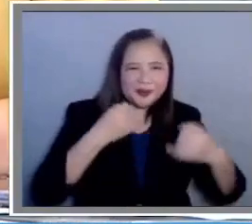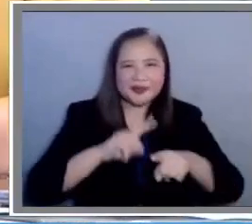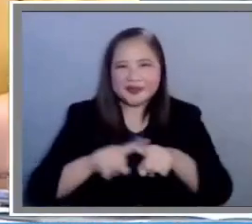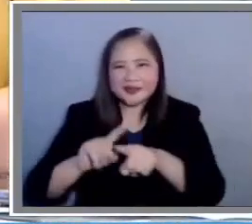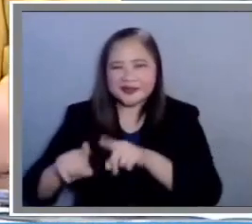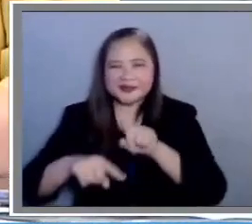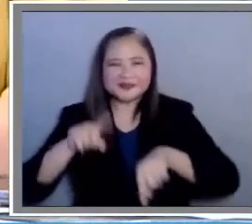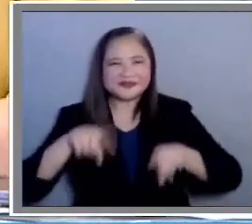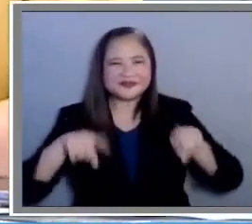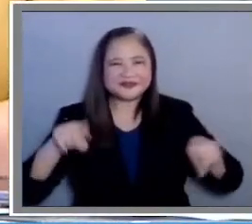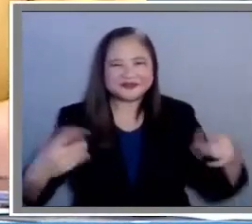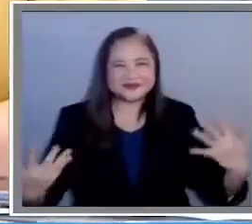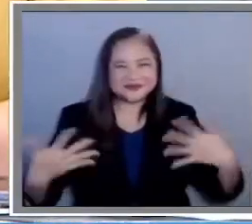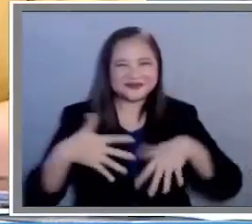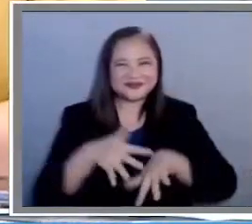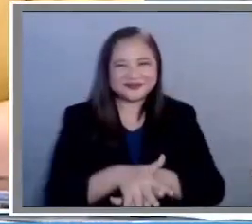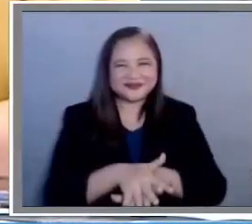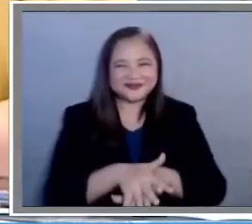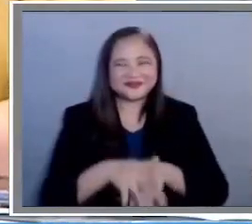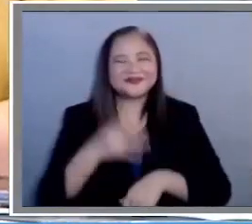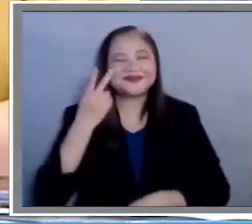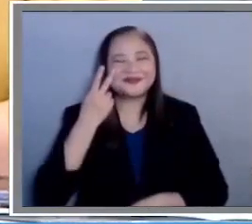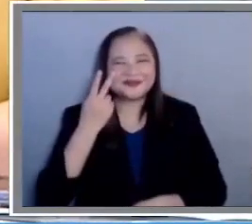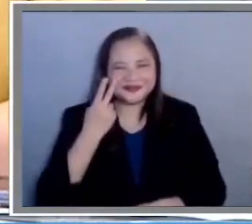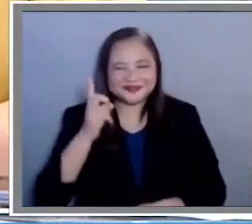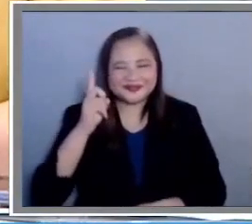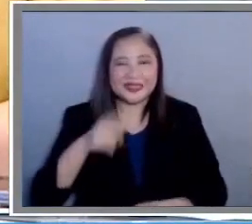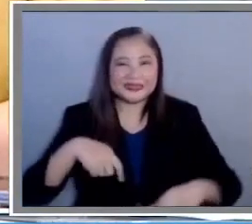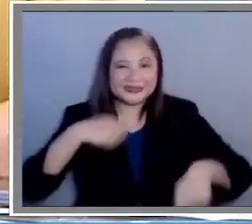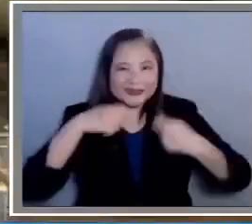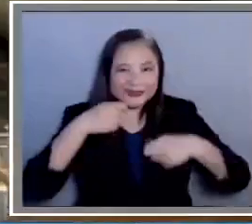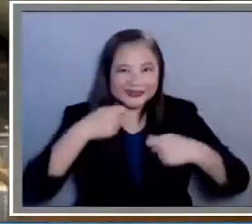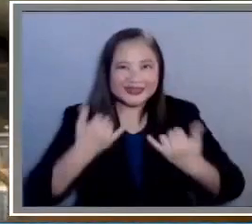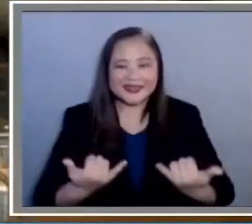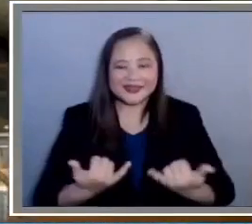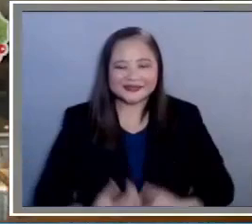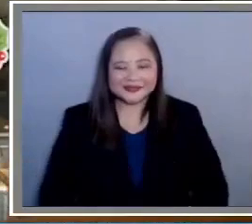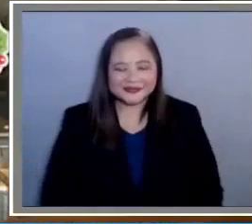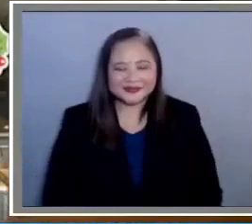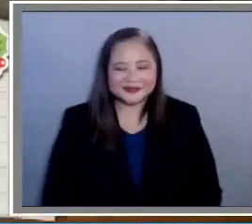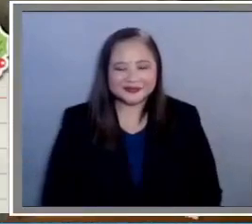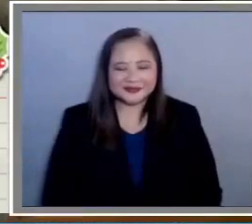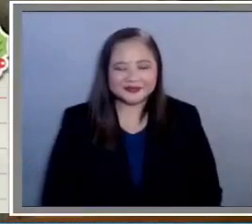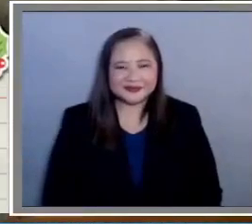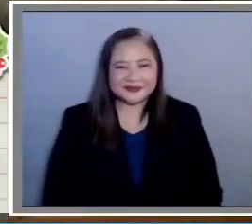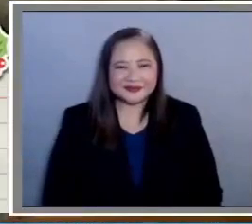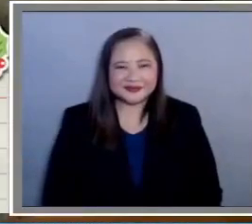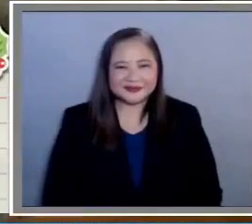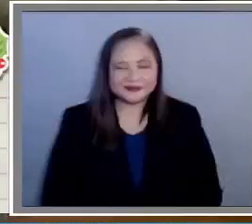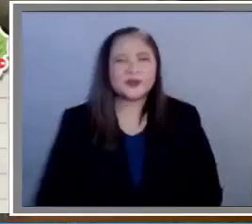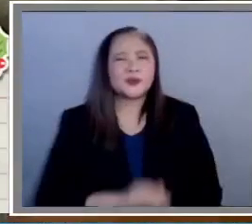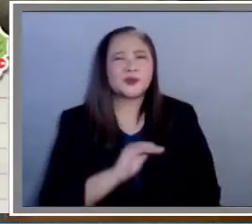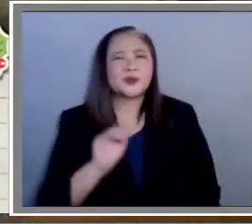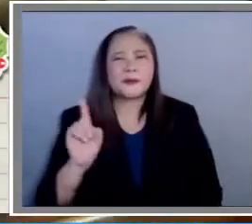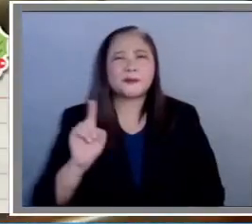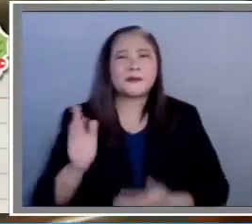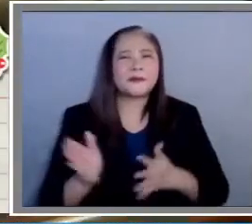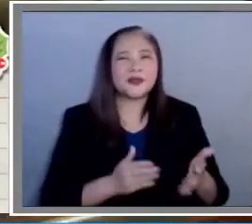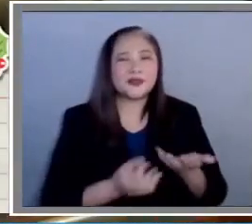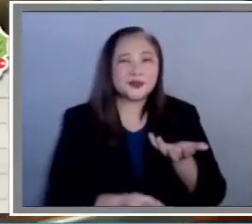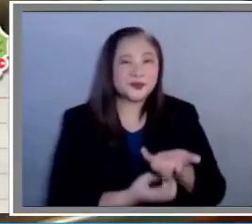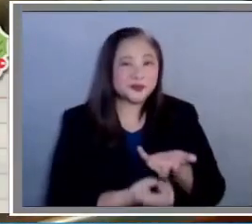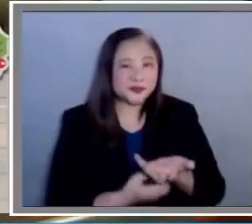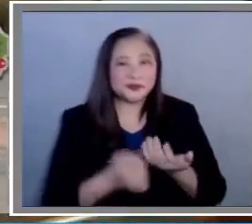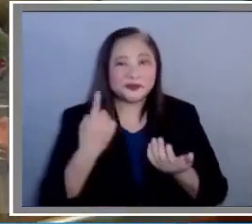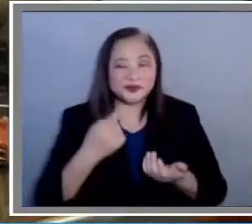O, panoorin na natin. Chibuga na! Mga kapuso, anong plano mong ihanda sa Noche Buena?